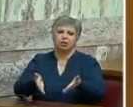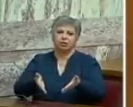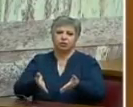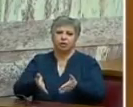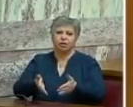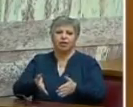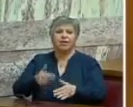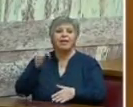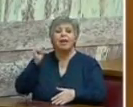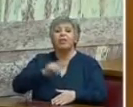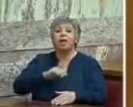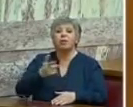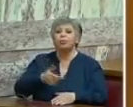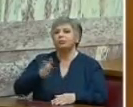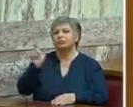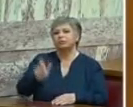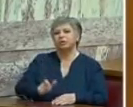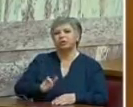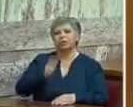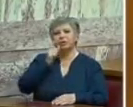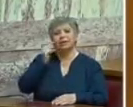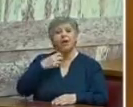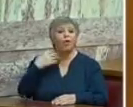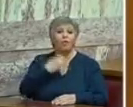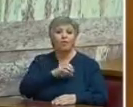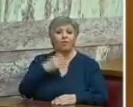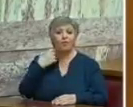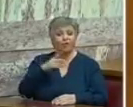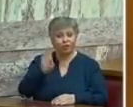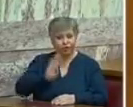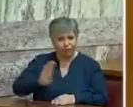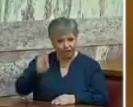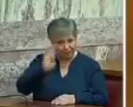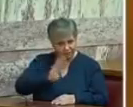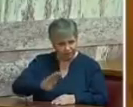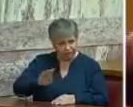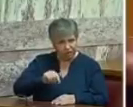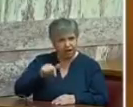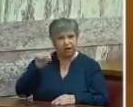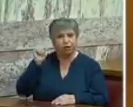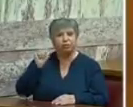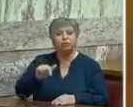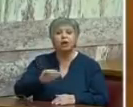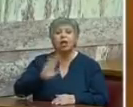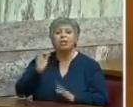κύριος Βενιζέλος και η προκάτοχή του, αλλά αυτός είναι ο τελευταίος εκδίδων,